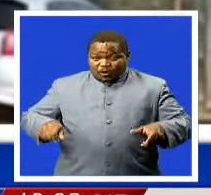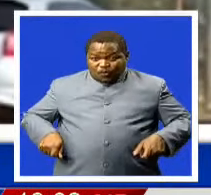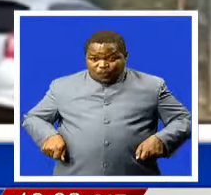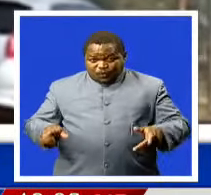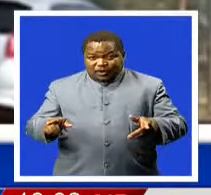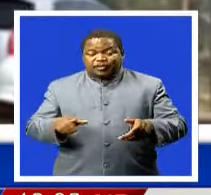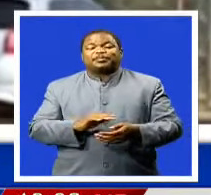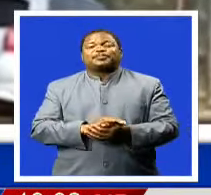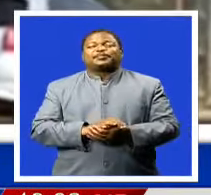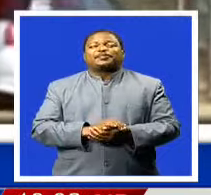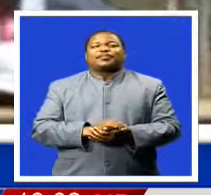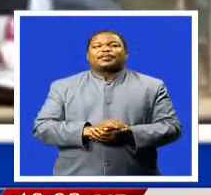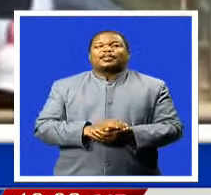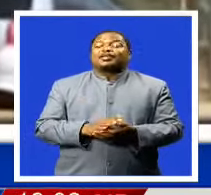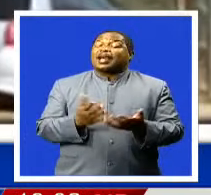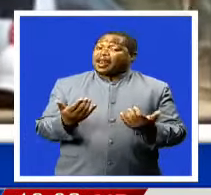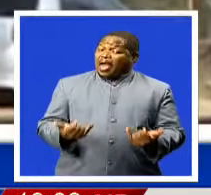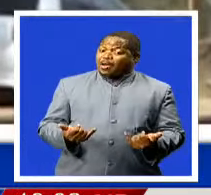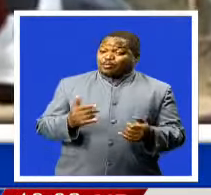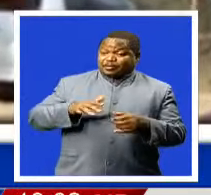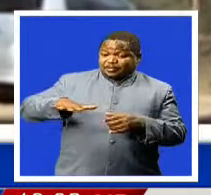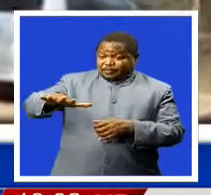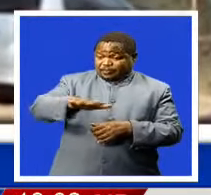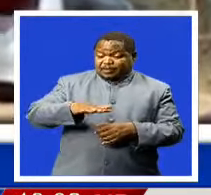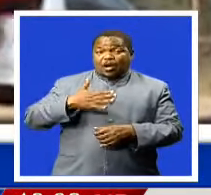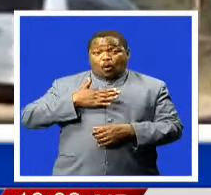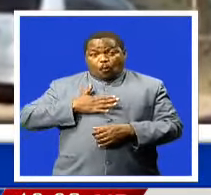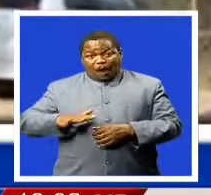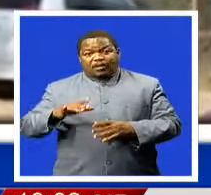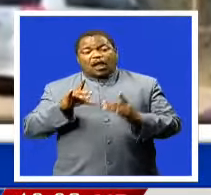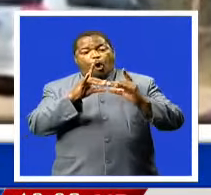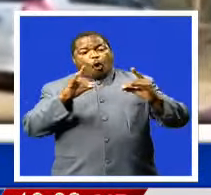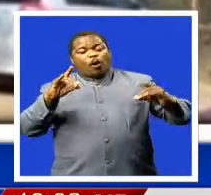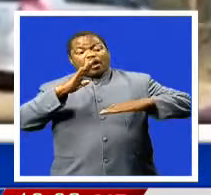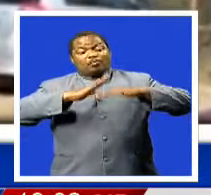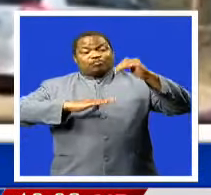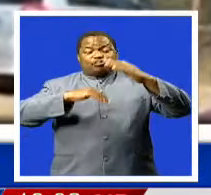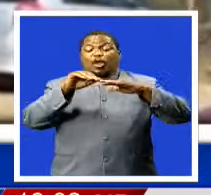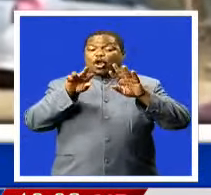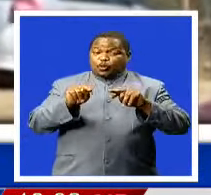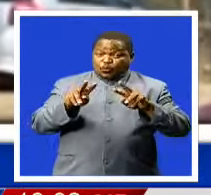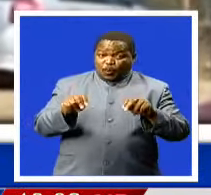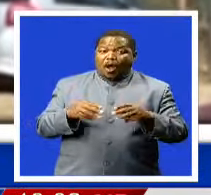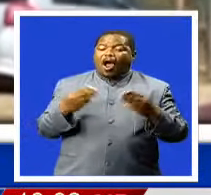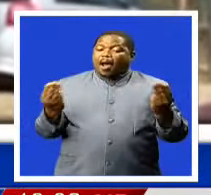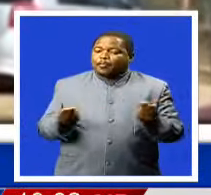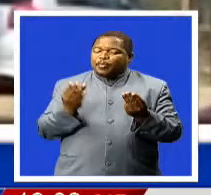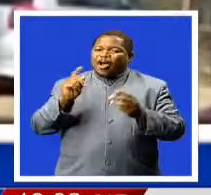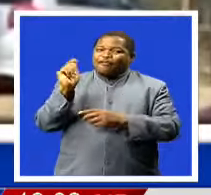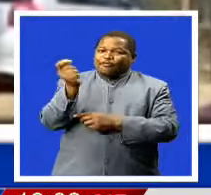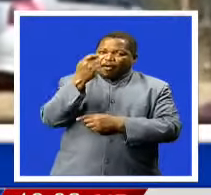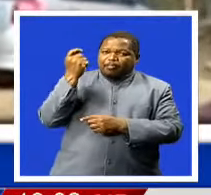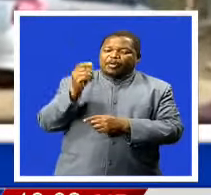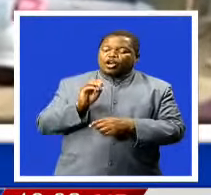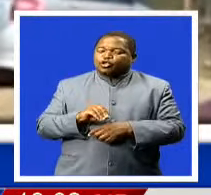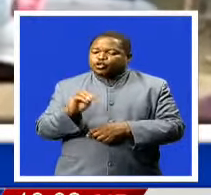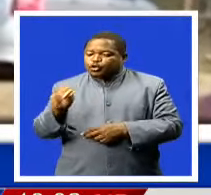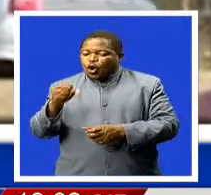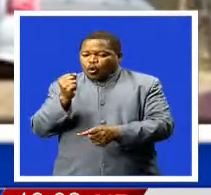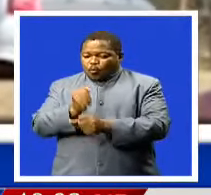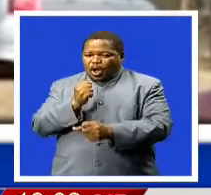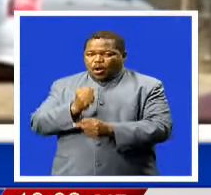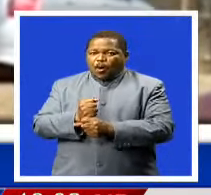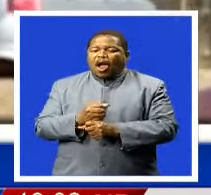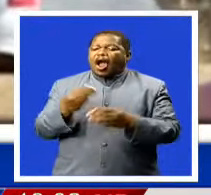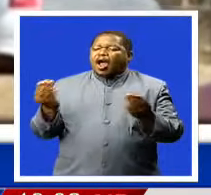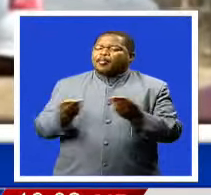kuthi sisebendene maswati alakithi. Anga ingephandle lekumathapha simane sitelegelane la ophela lokuteleka